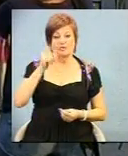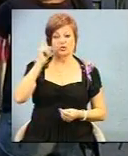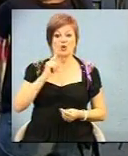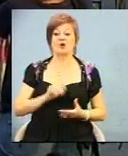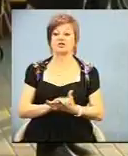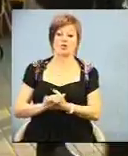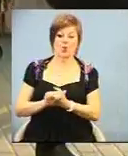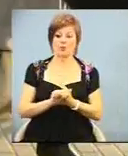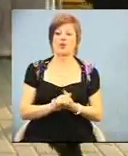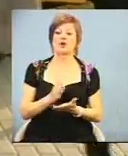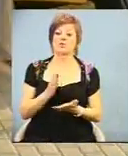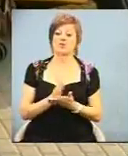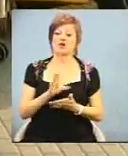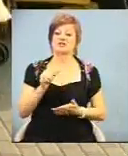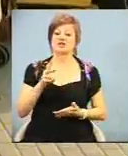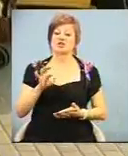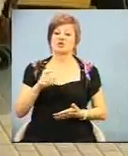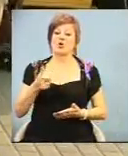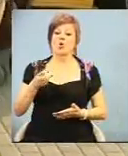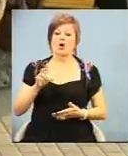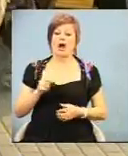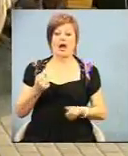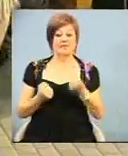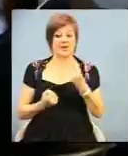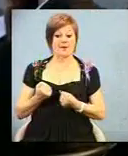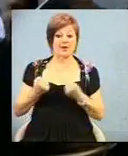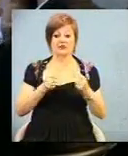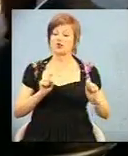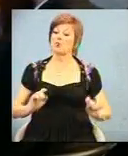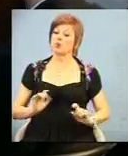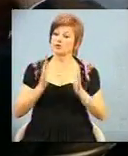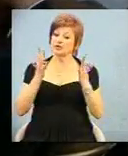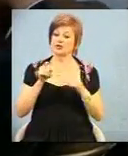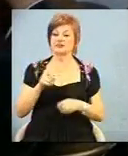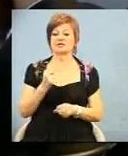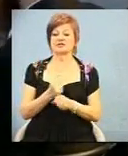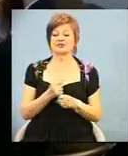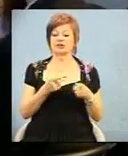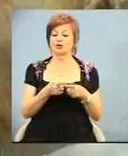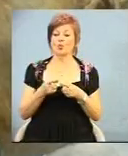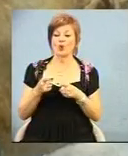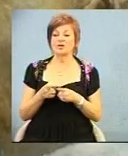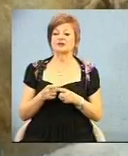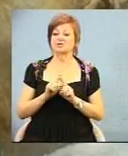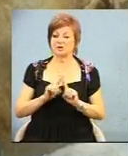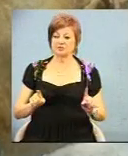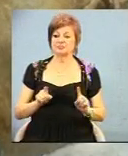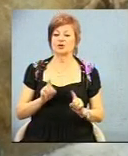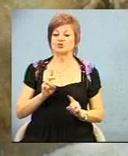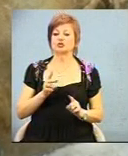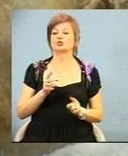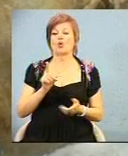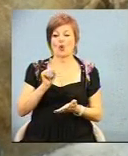має синагогу, але приїзд храму на колесах став для неї подією. Тут розгорнули тематичні кутки за головними заповідями, котрих